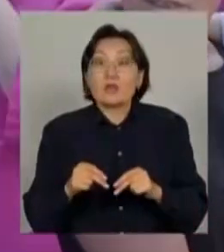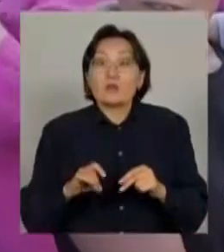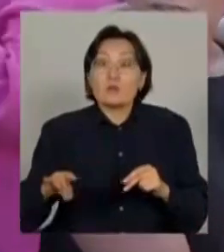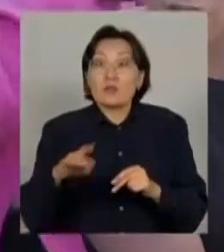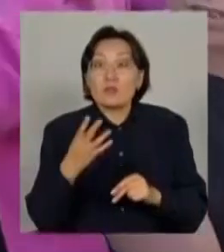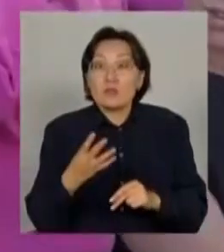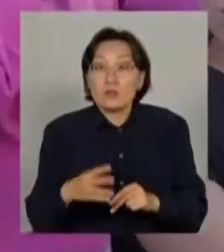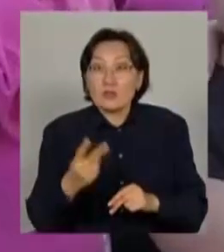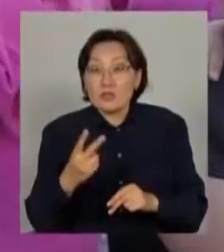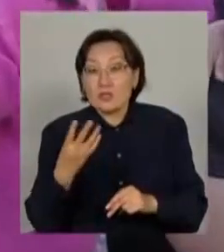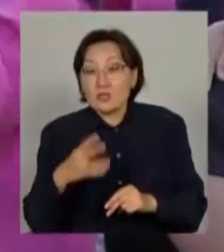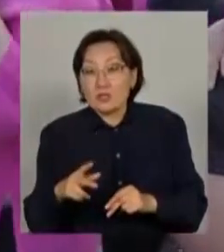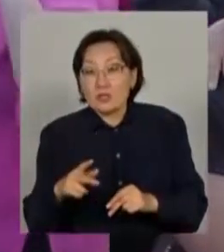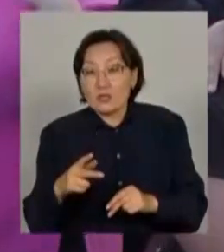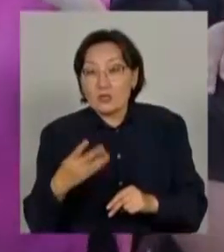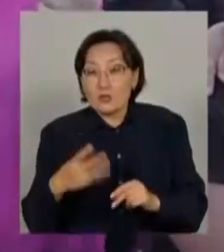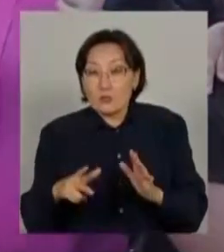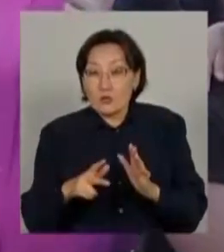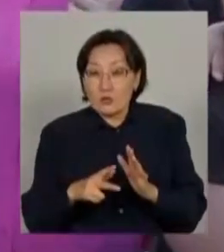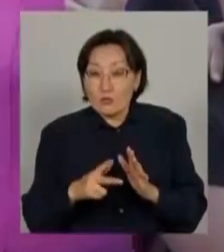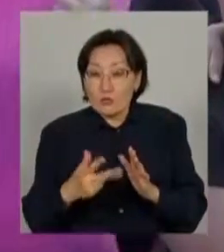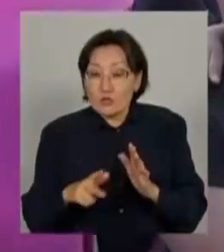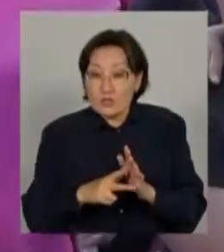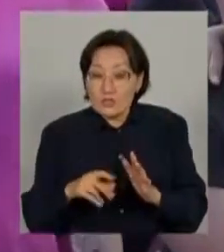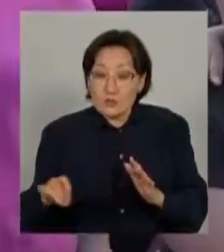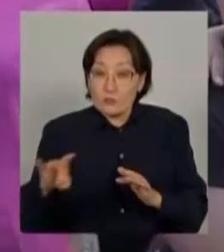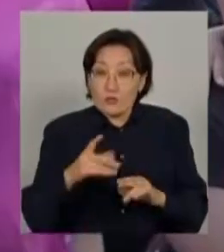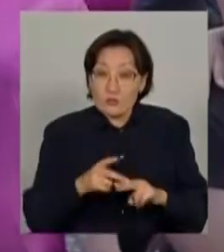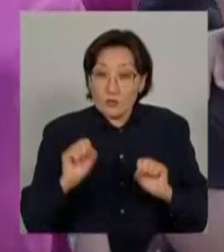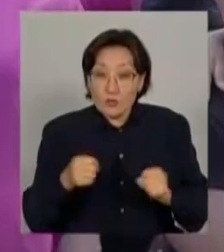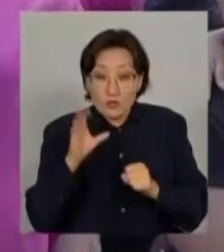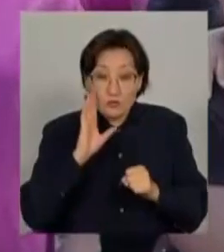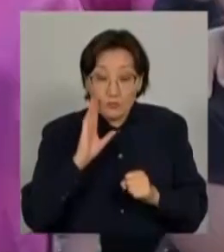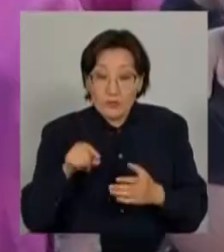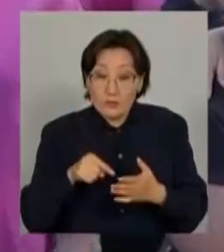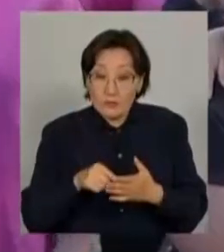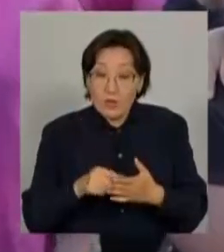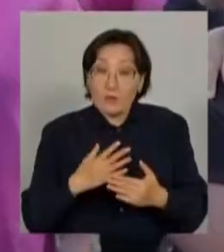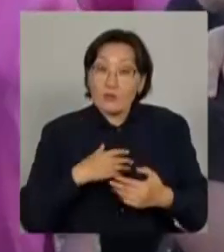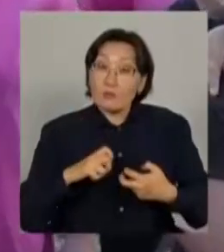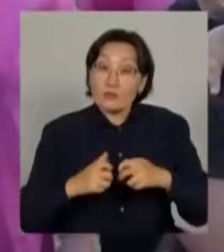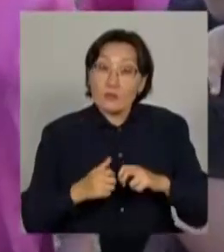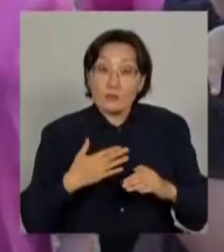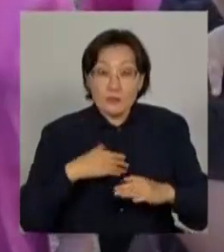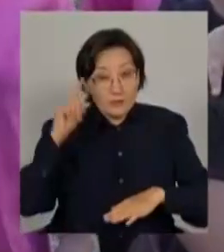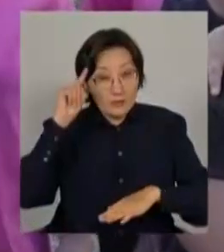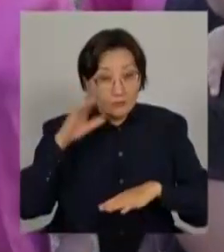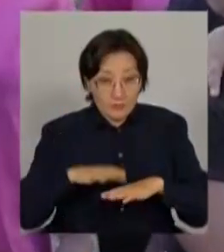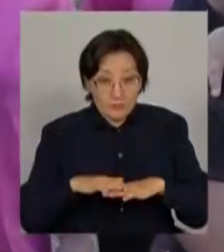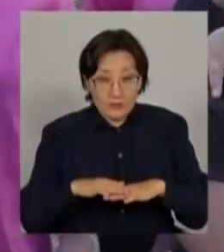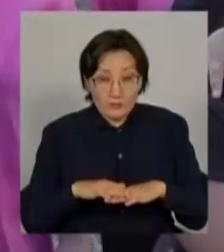42-40-38 ықшам аудандарындағы мына салқын су мәселесі бойынша бізде бұл проблема біздің әкімдік деңгейімізде